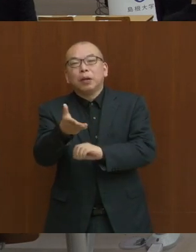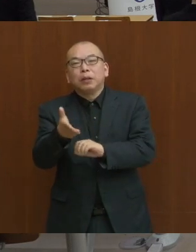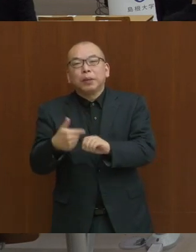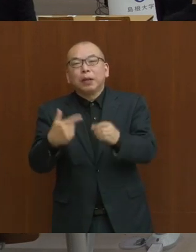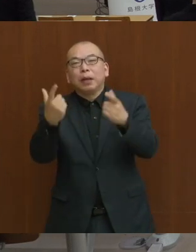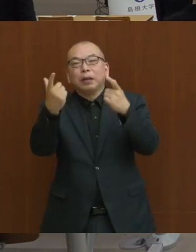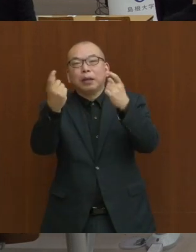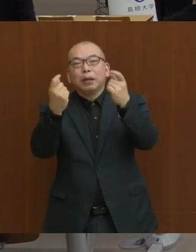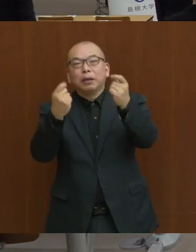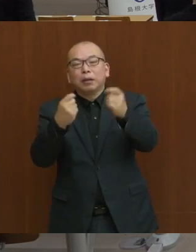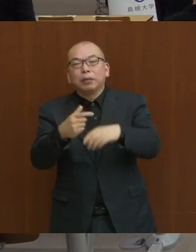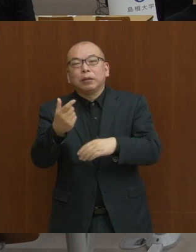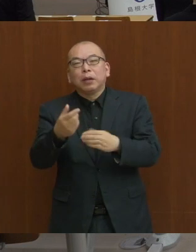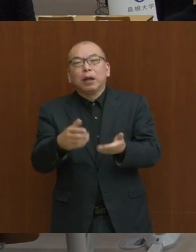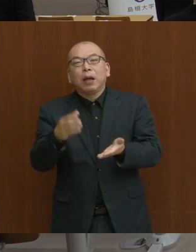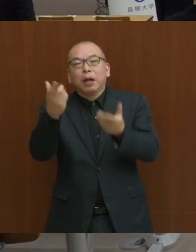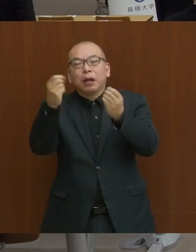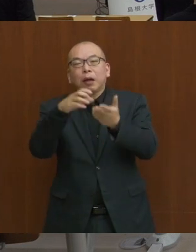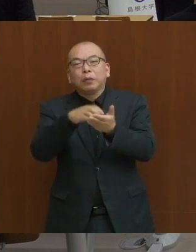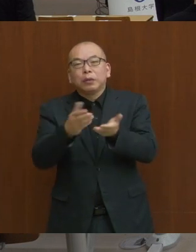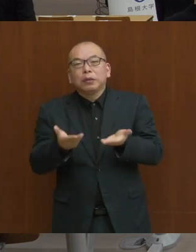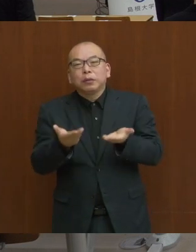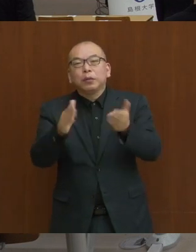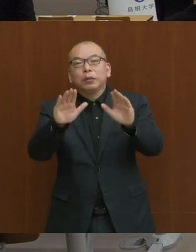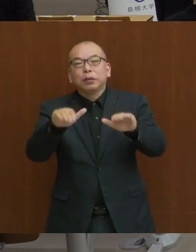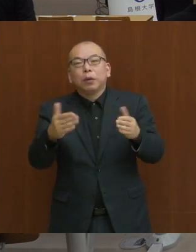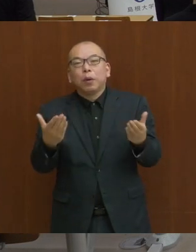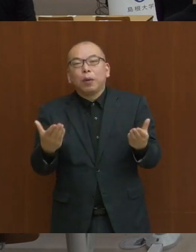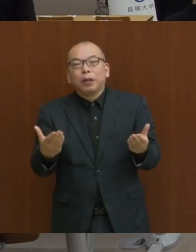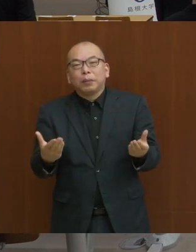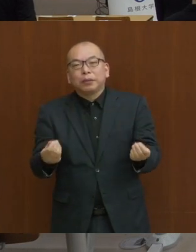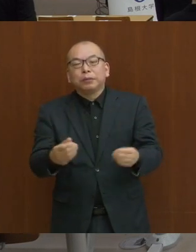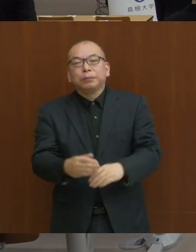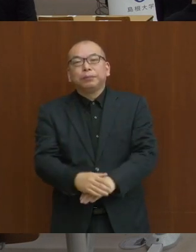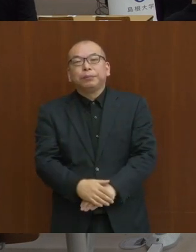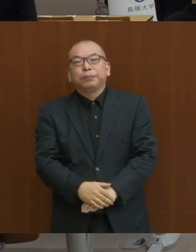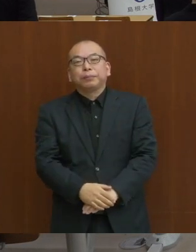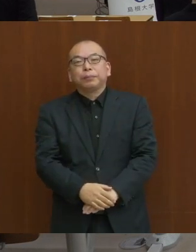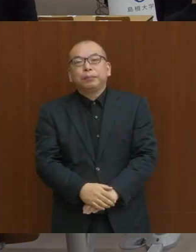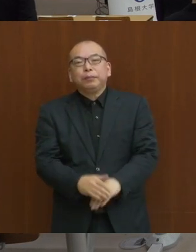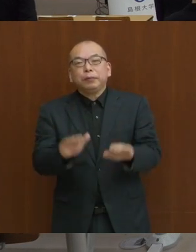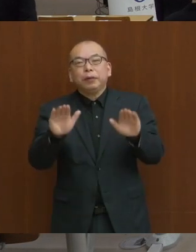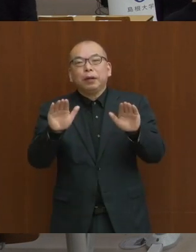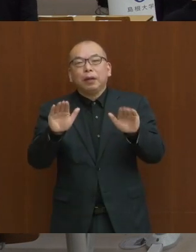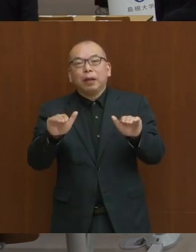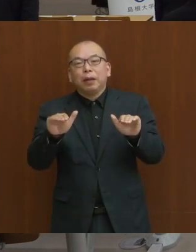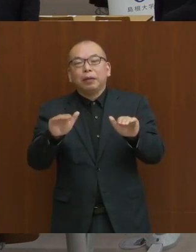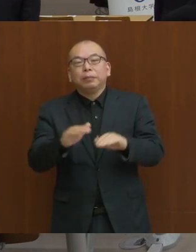大学学位授与式を終わります。令